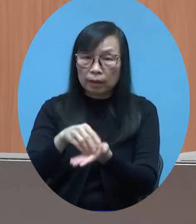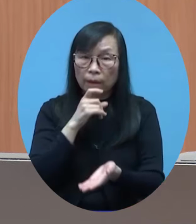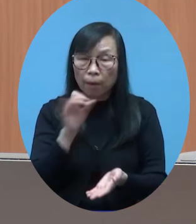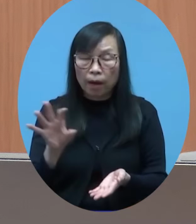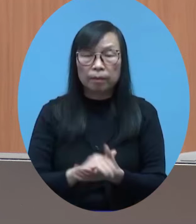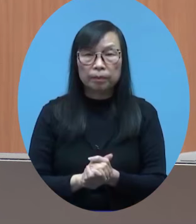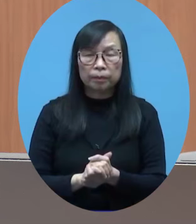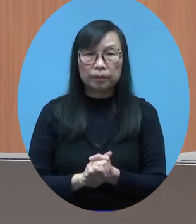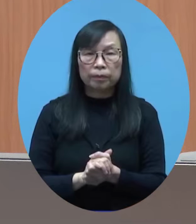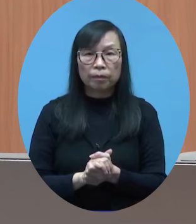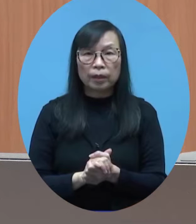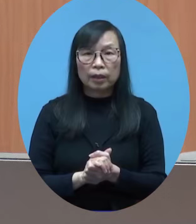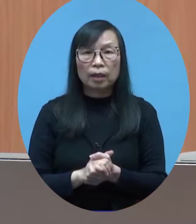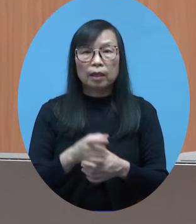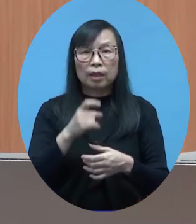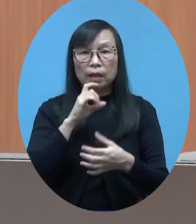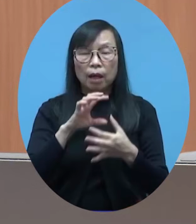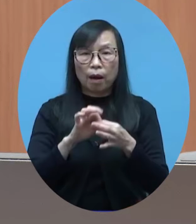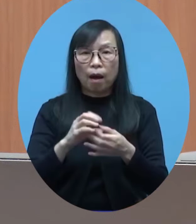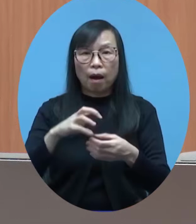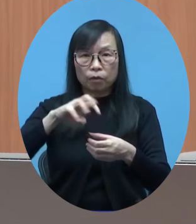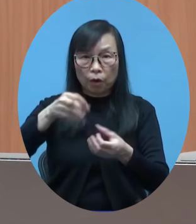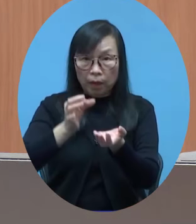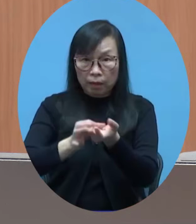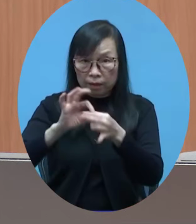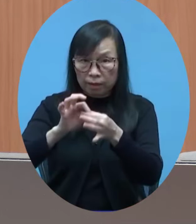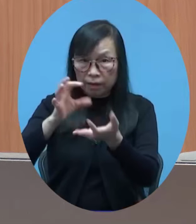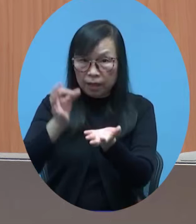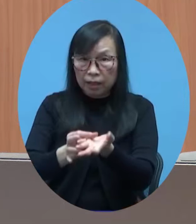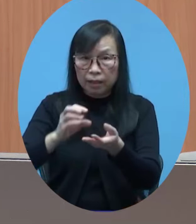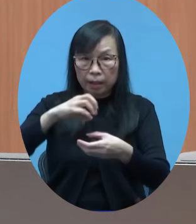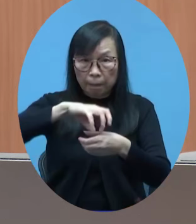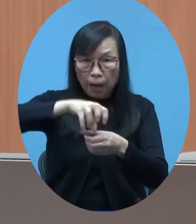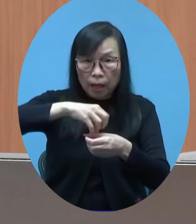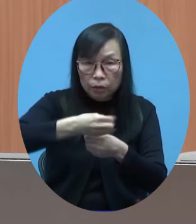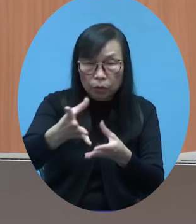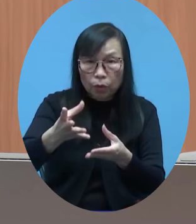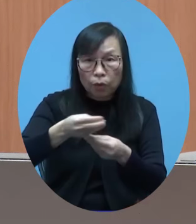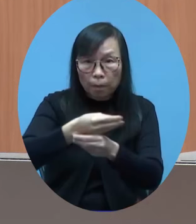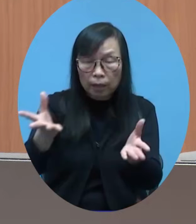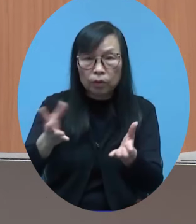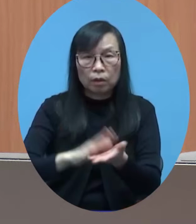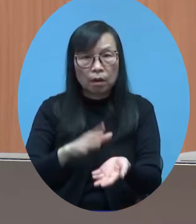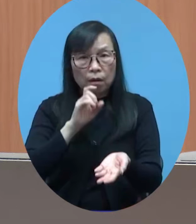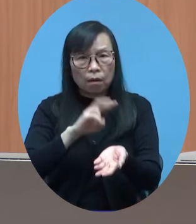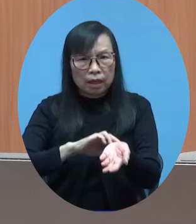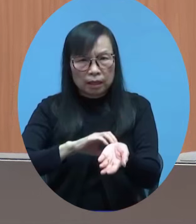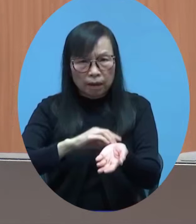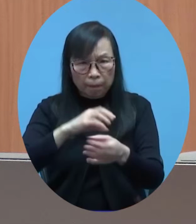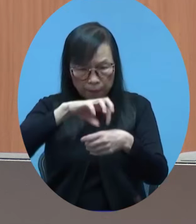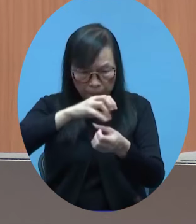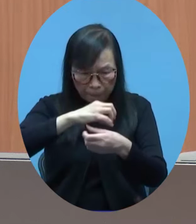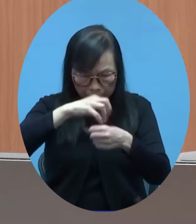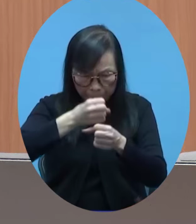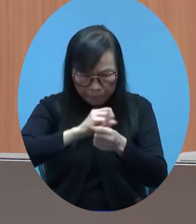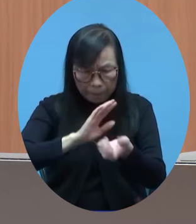即係 CHP 去到相關嘅地點派樽咧，其實。有陰性的結果都仲未收到呢個短信的通知啦，所以